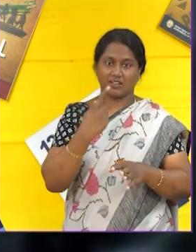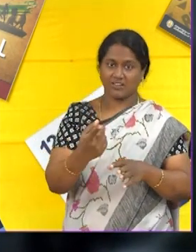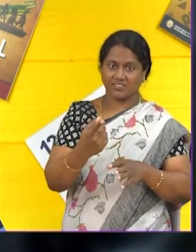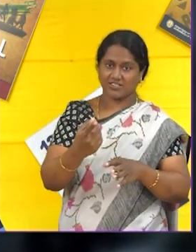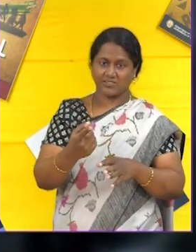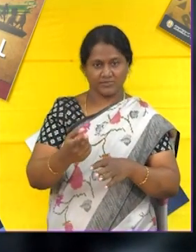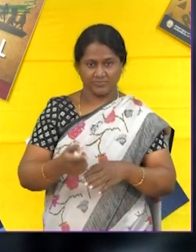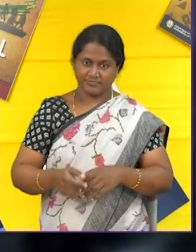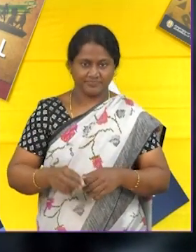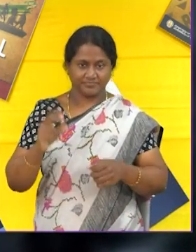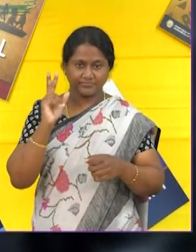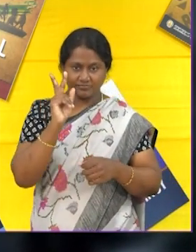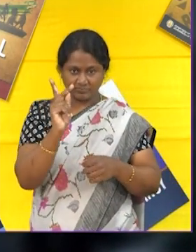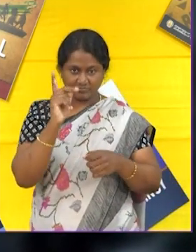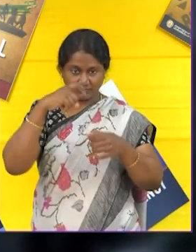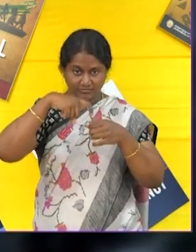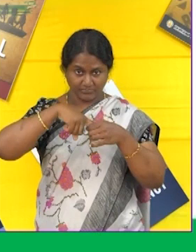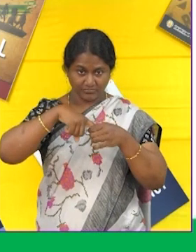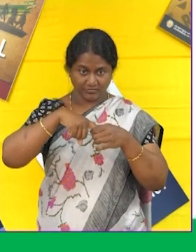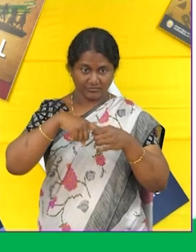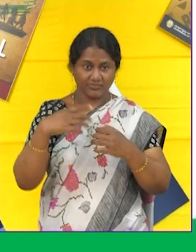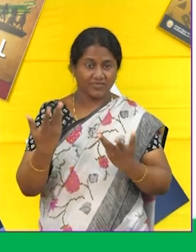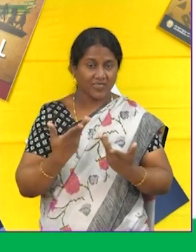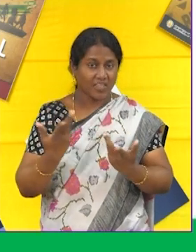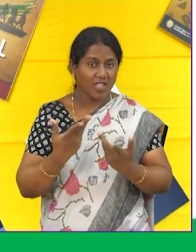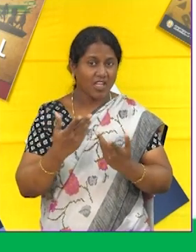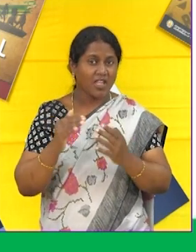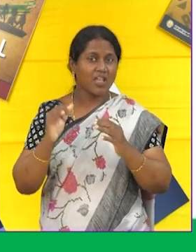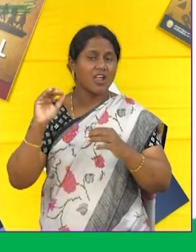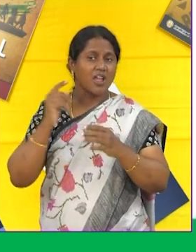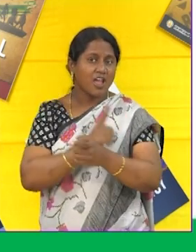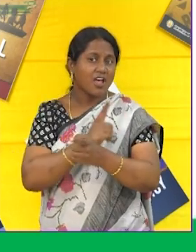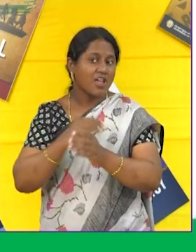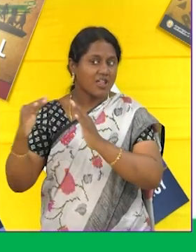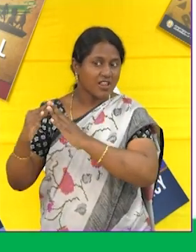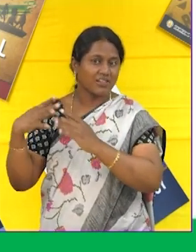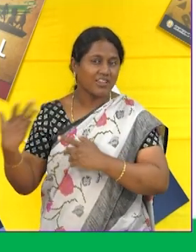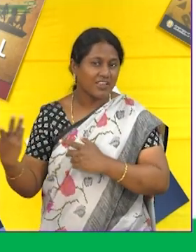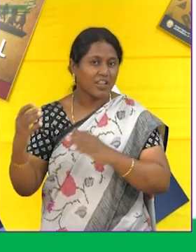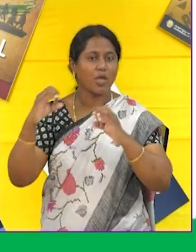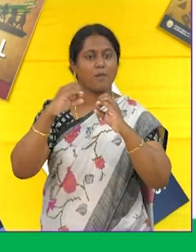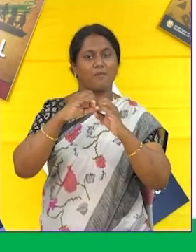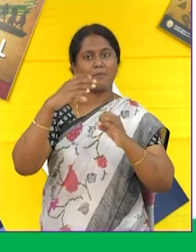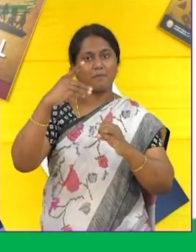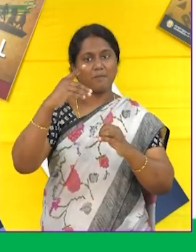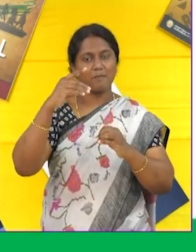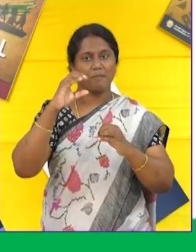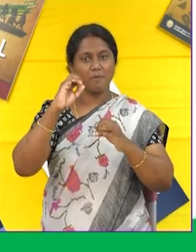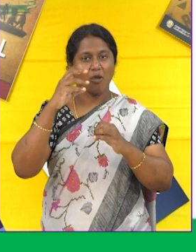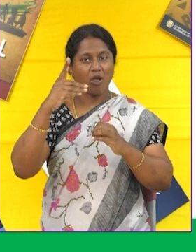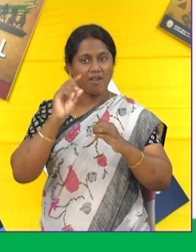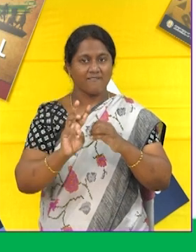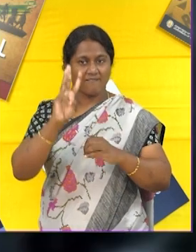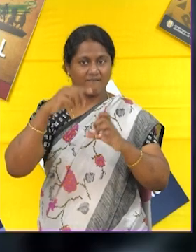என்ன நினச்சாரு? கோஸ்ட். அதுதான் ஆன்சர். Who were the narrator neighbors? Bordwell and his wife were the narrator neighbors.